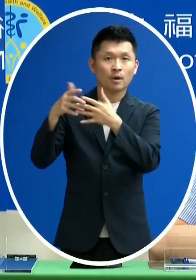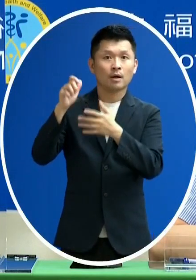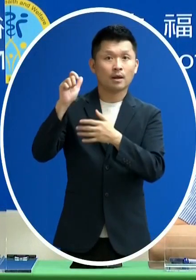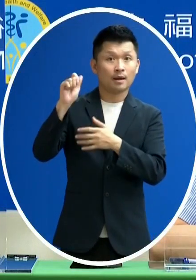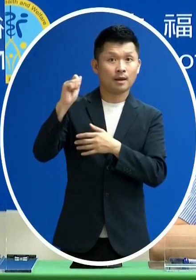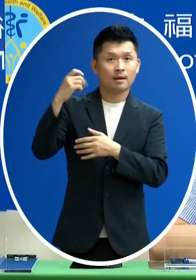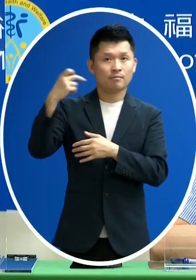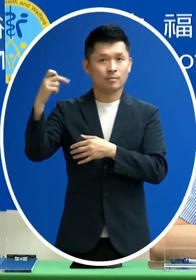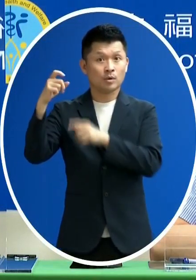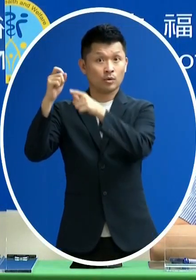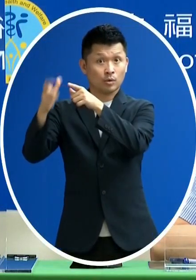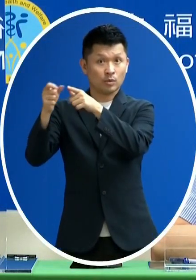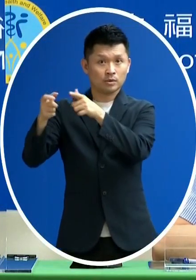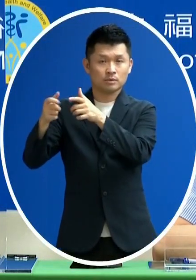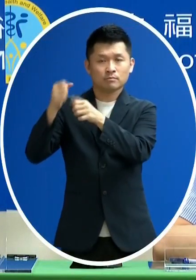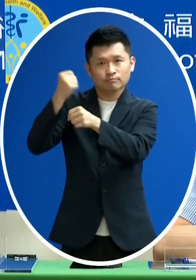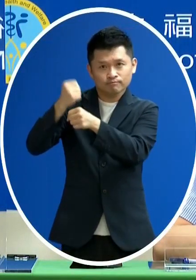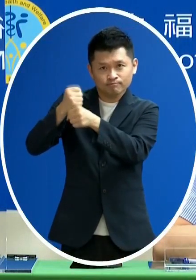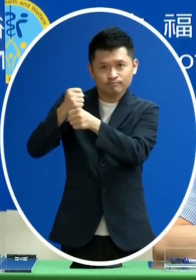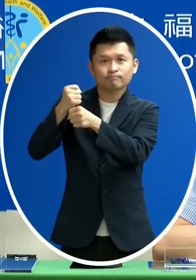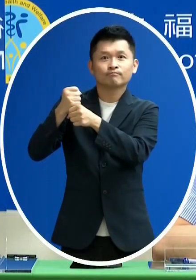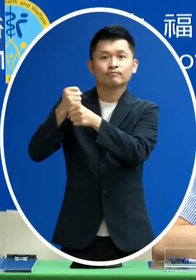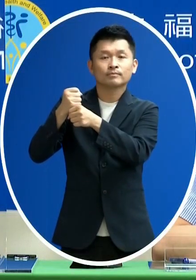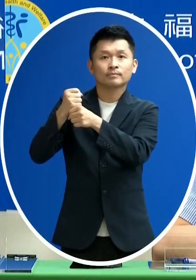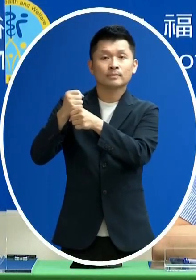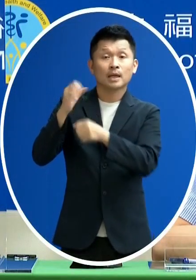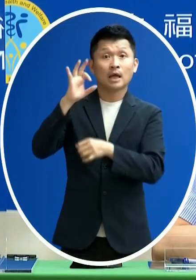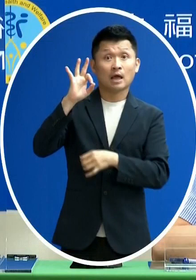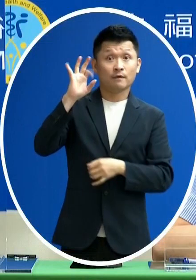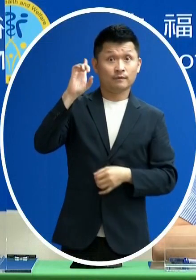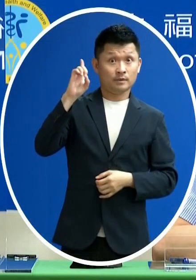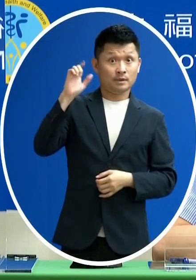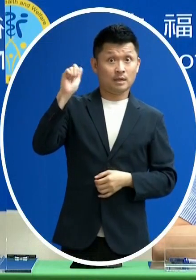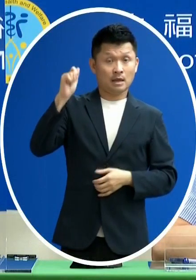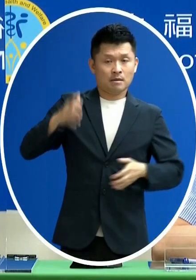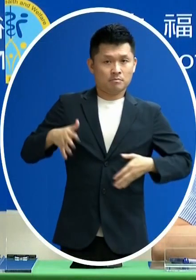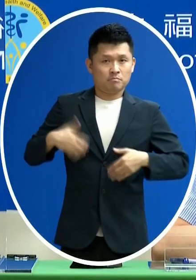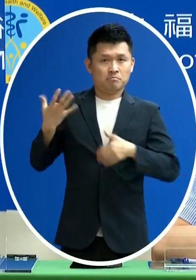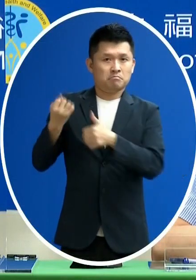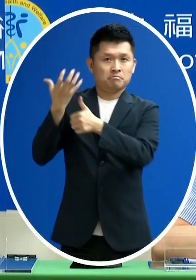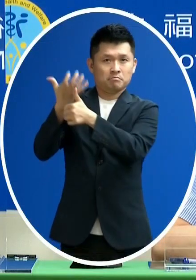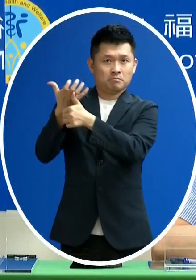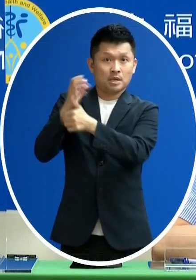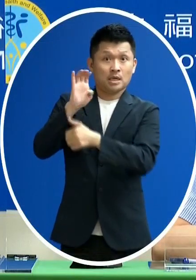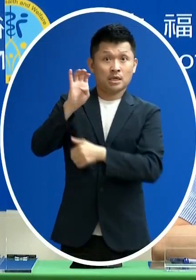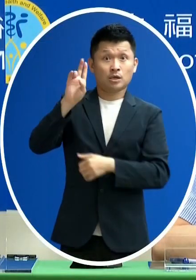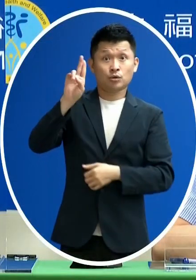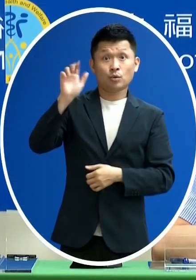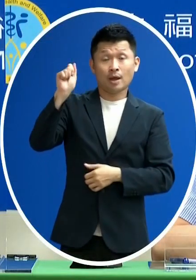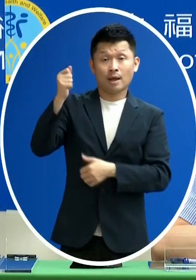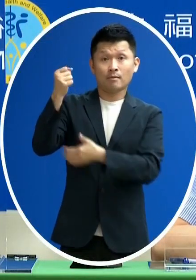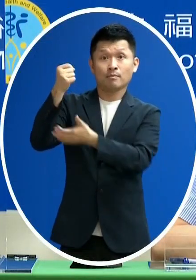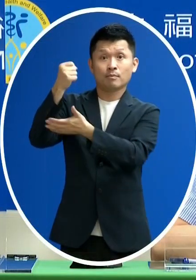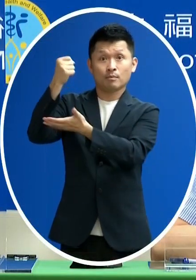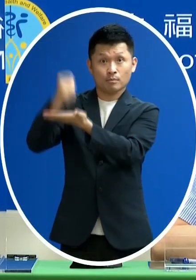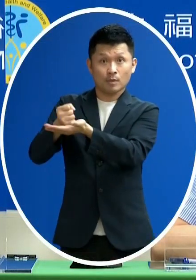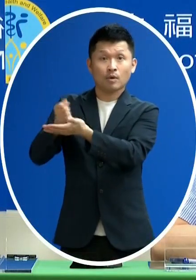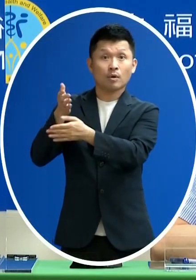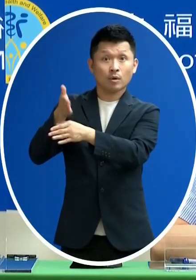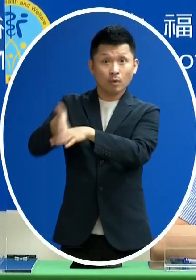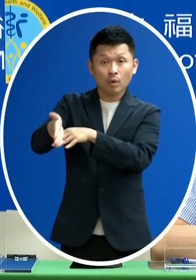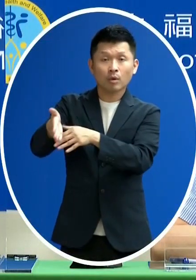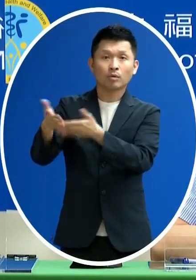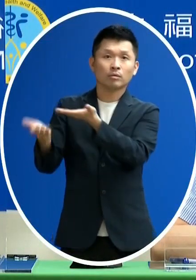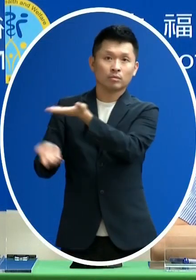司所生产制造，已经获得 FDA 紧急使用授权 EUA 的这个 FlowFlex Home Test